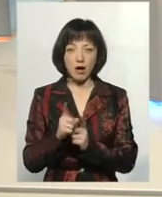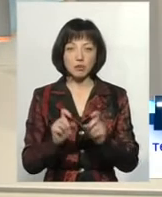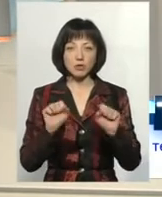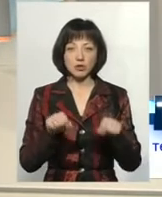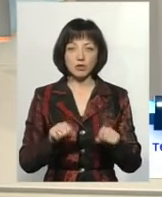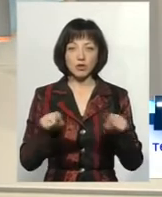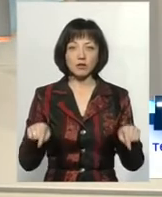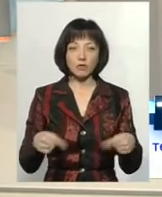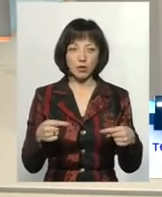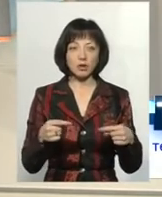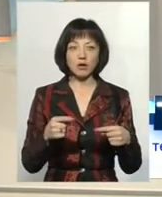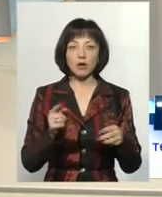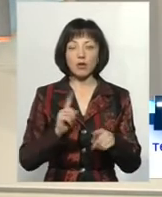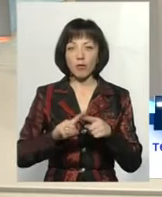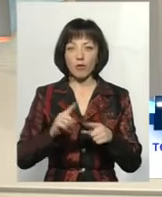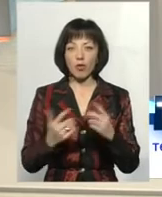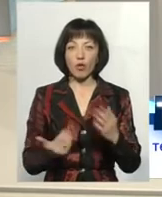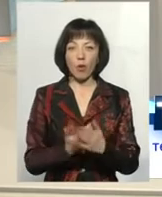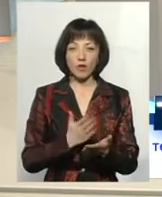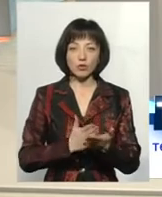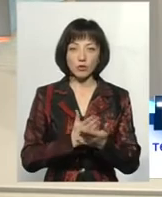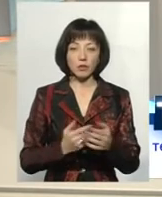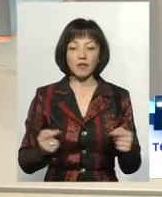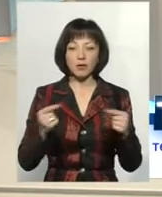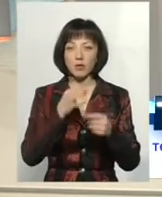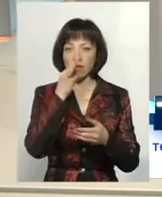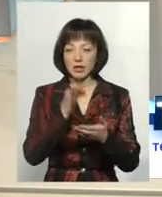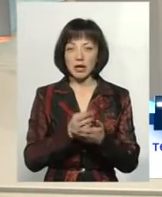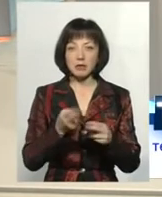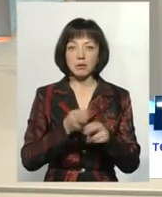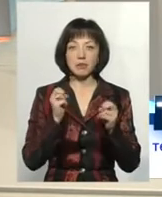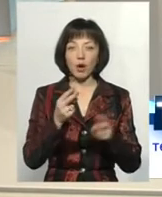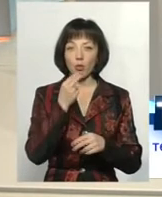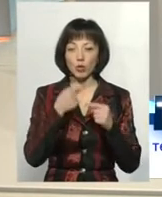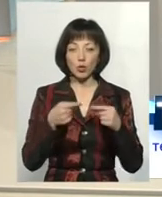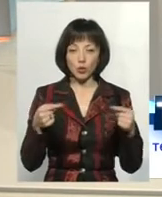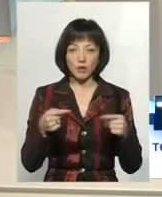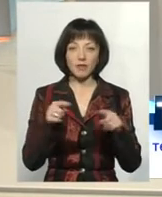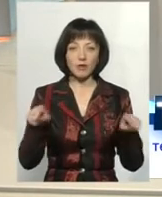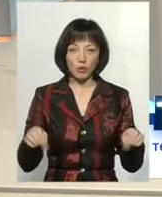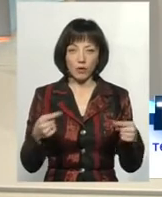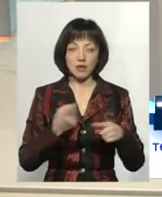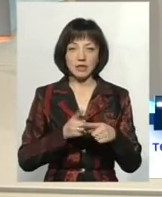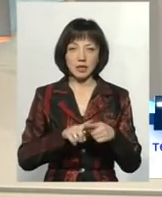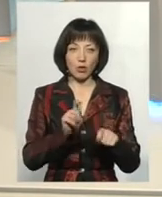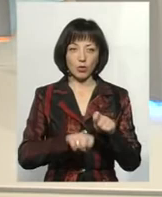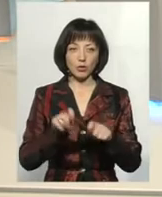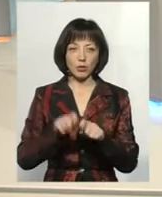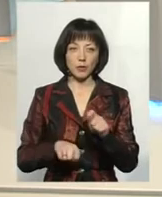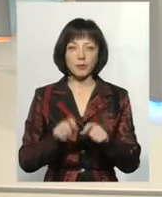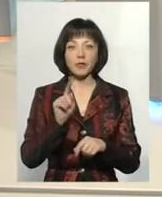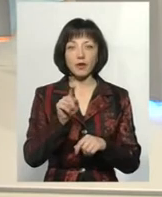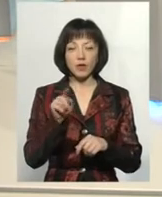буде створена, має бути створена нова служба, яка відповідає за безпеку продуктів, і тоді відновиться цей контроль. Значить,